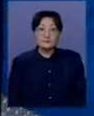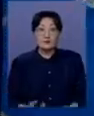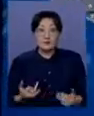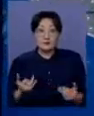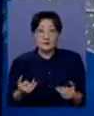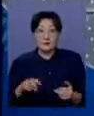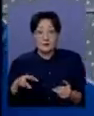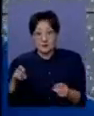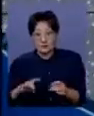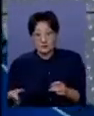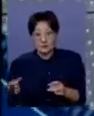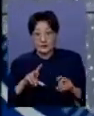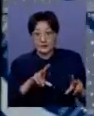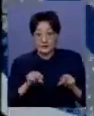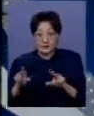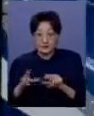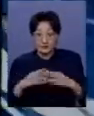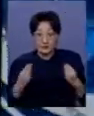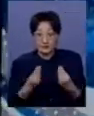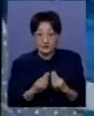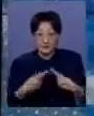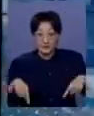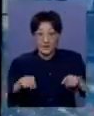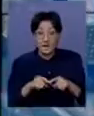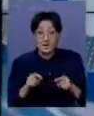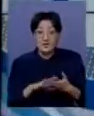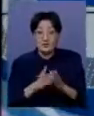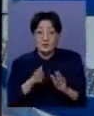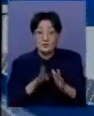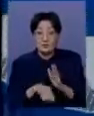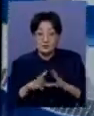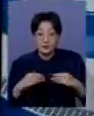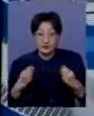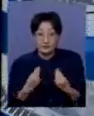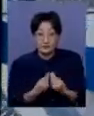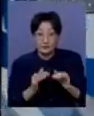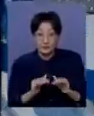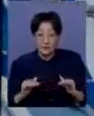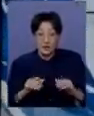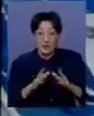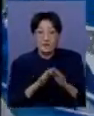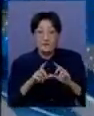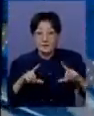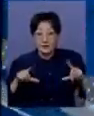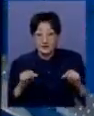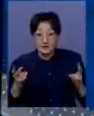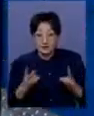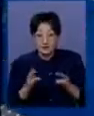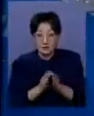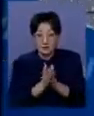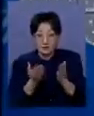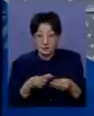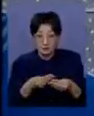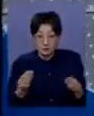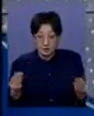Бүгін Медеу аудандық бақытты отбасы орталығында аз қамтылған отбасынан шыққан балаларға мектепке қажетті құрал-жабдықтар